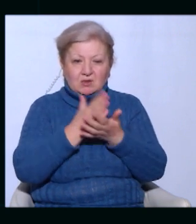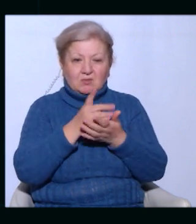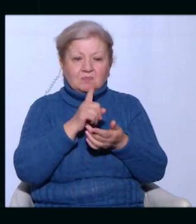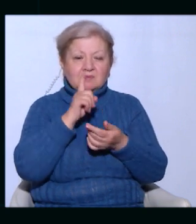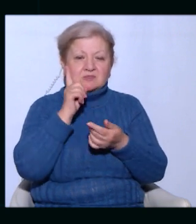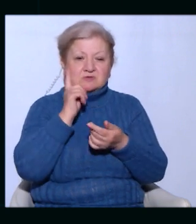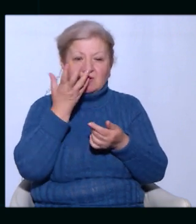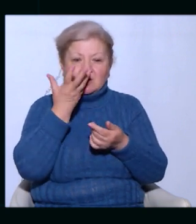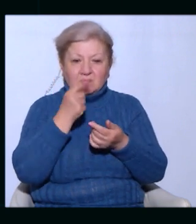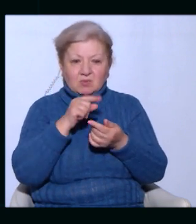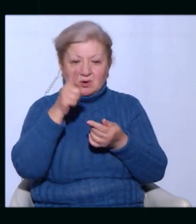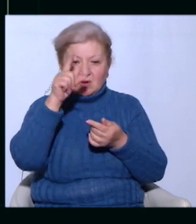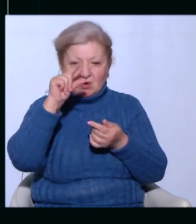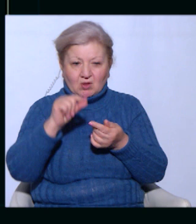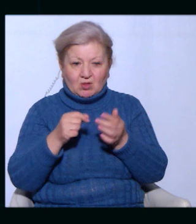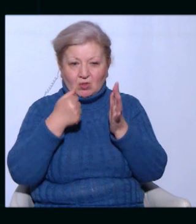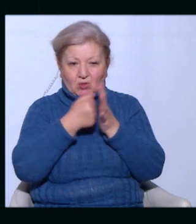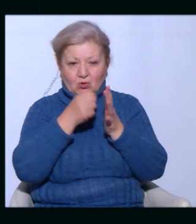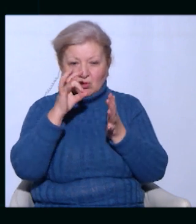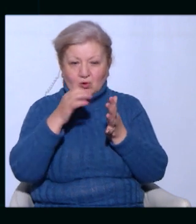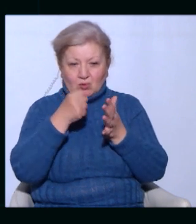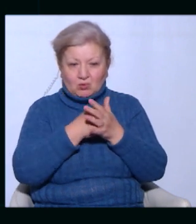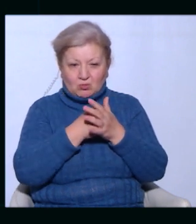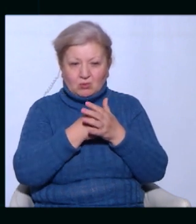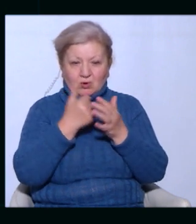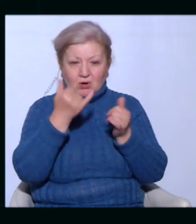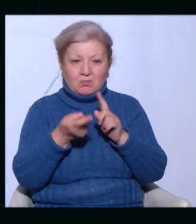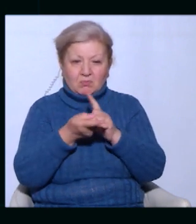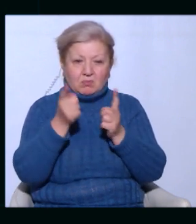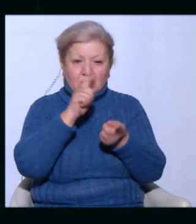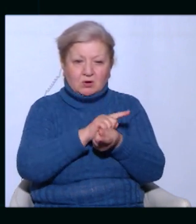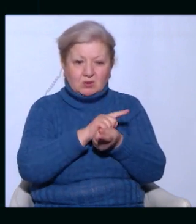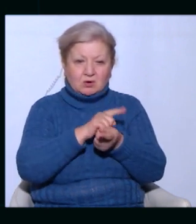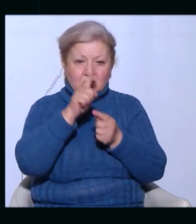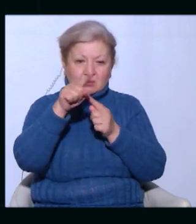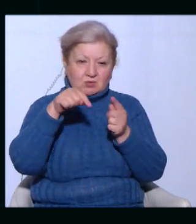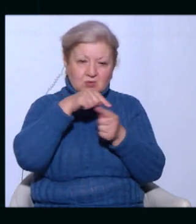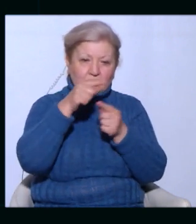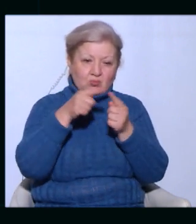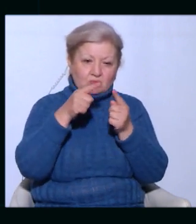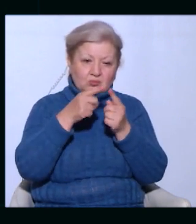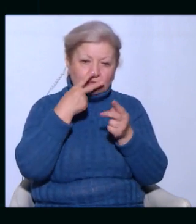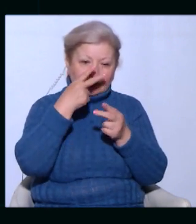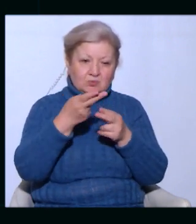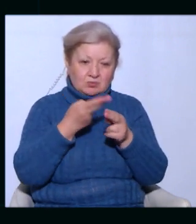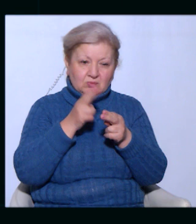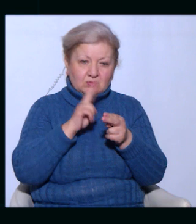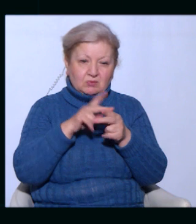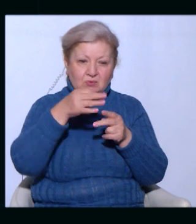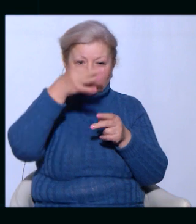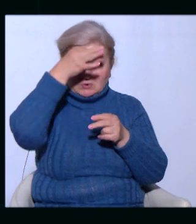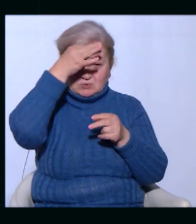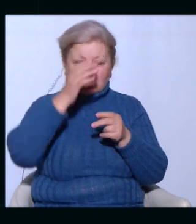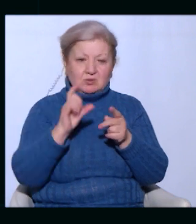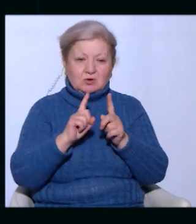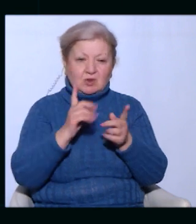ფერი 0-მდე მიდის და ბოლოს 0 ხდება. ახლა პირიქით აი ეს ყვითელს დავაკვირდეთ. მაშასადამე გავიხსენოთ რა არის სინუსი